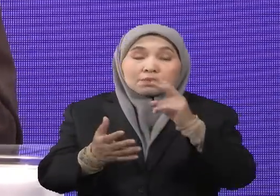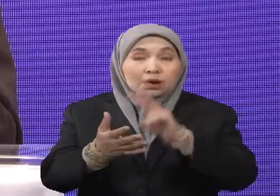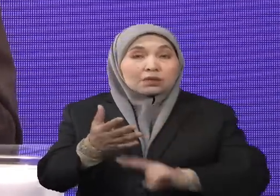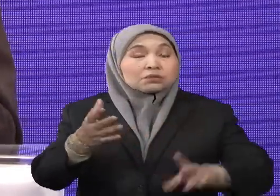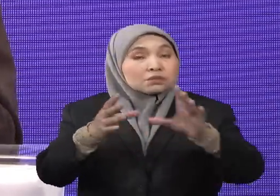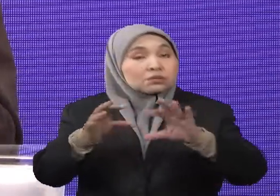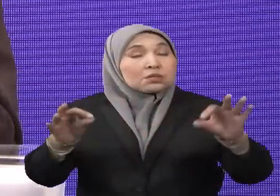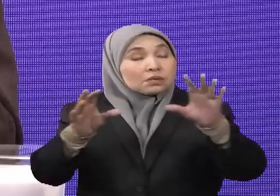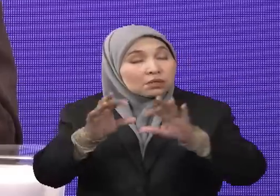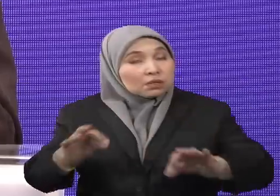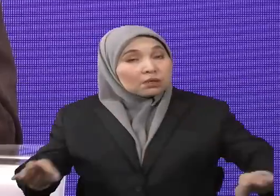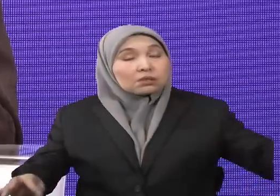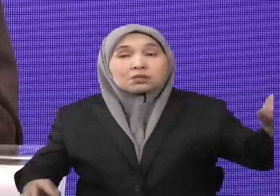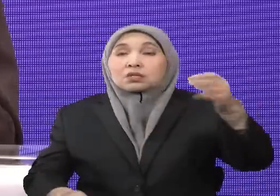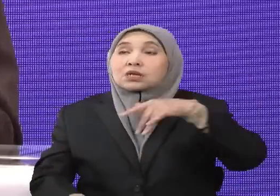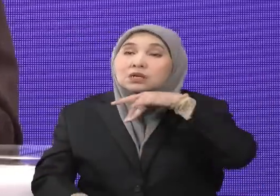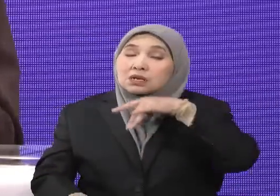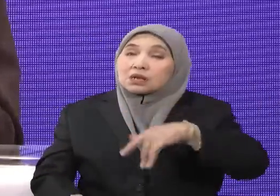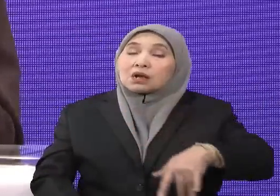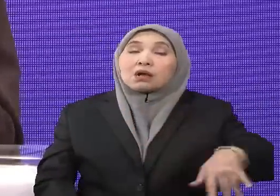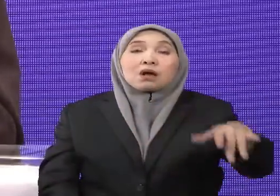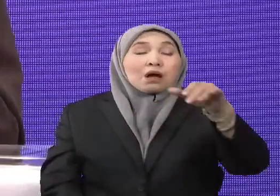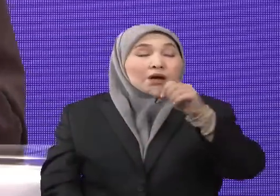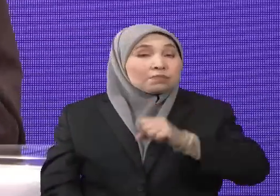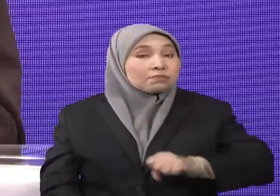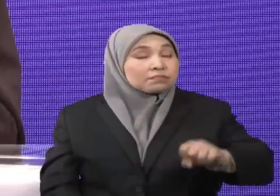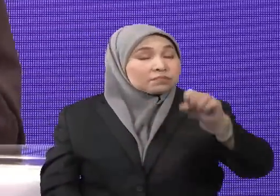munafik di Madinah bukan Arab saja